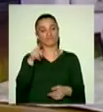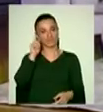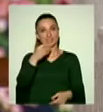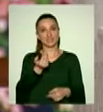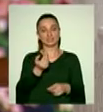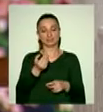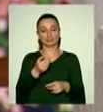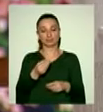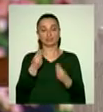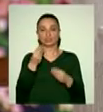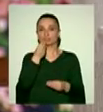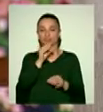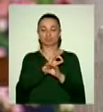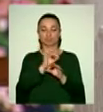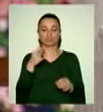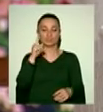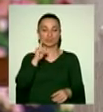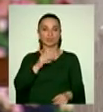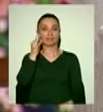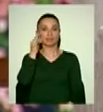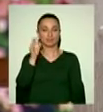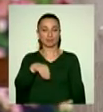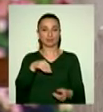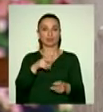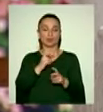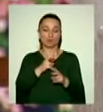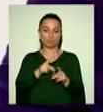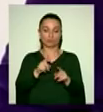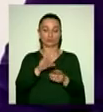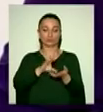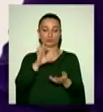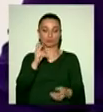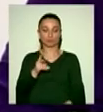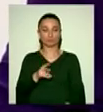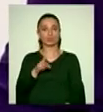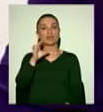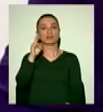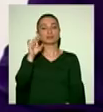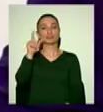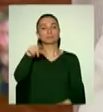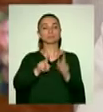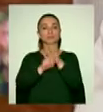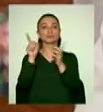ეს შესანიშნავი თქვენი კომპოტი და ცვენები. სად ნახეთ ლევან აბაშიძე?